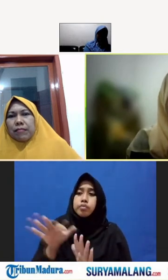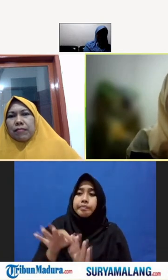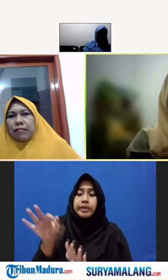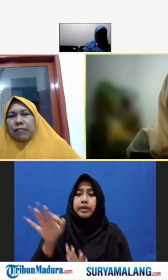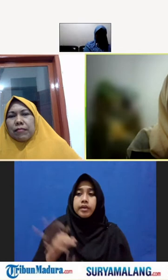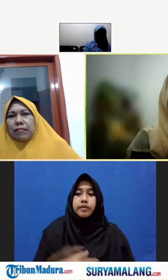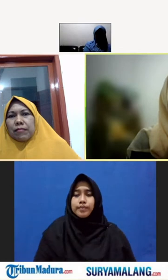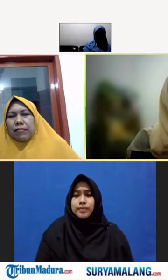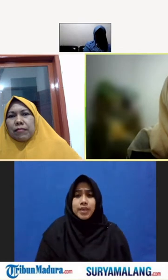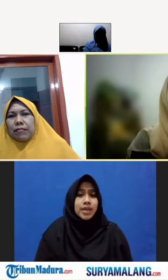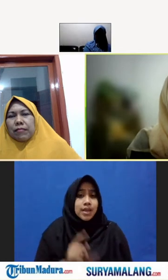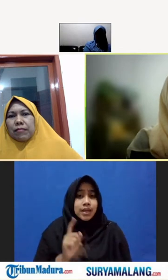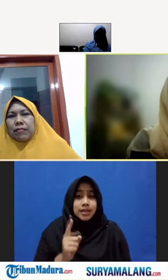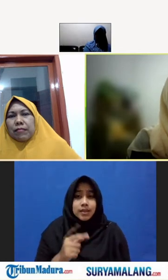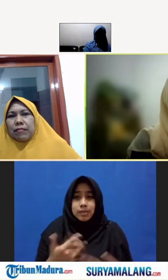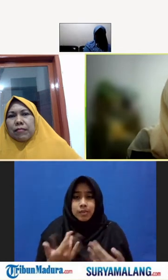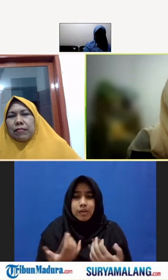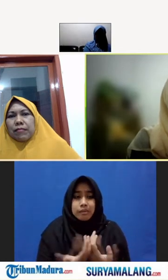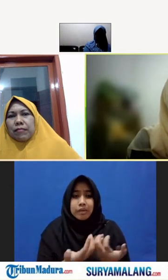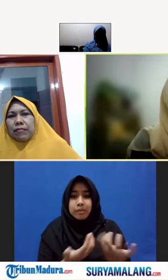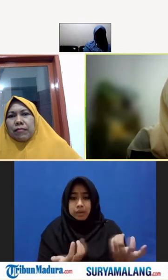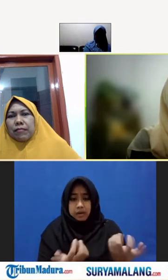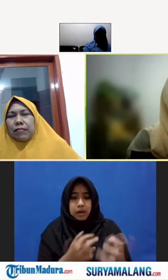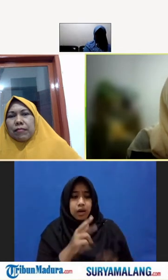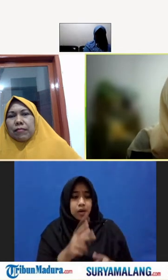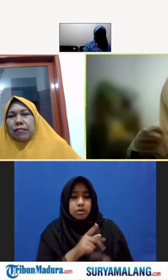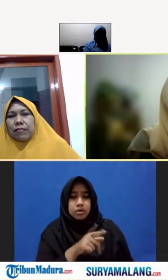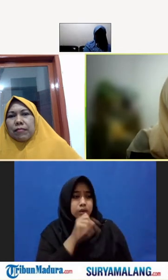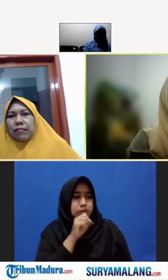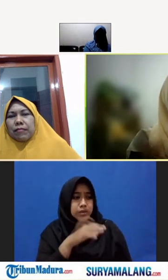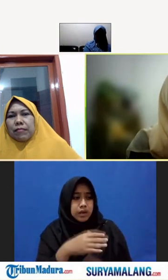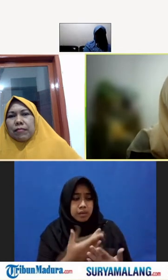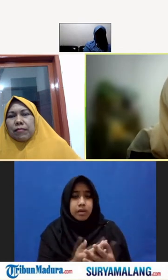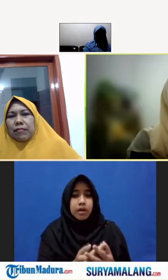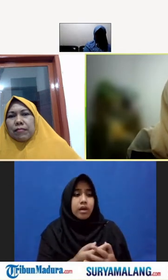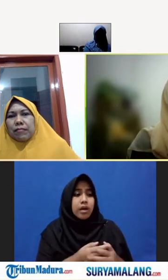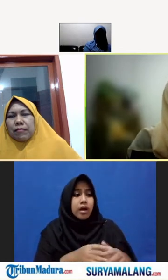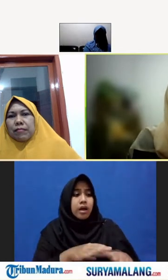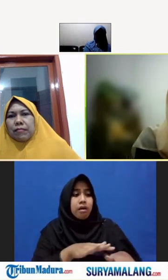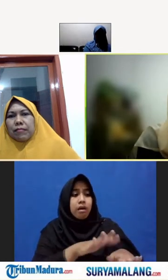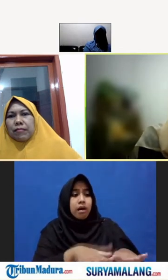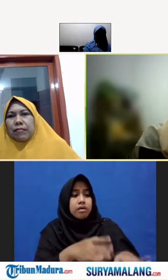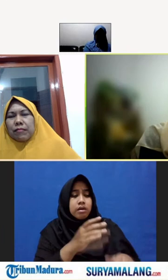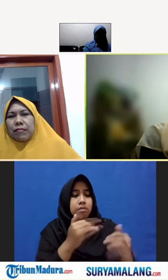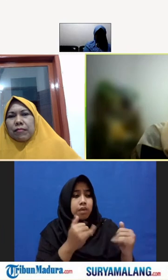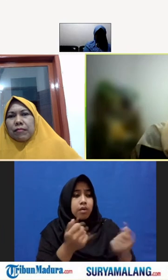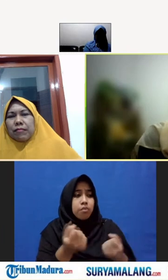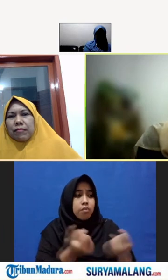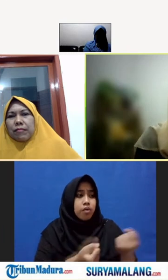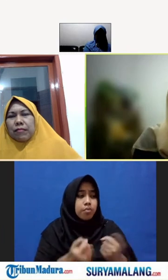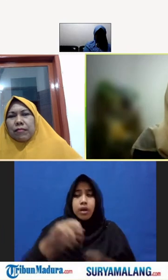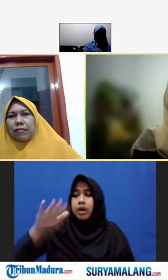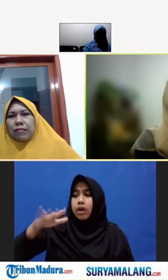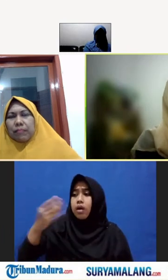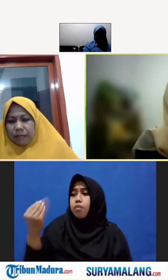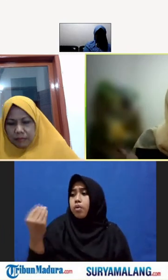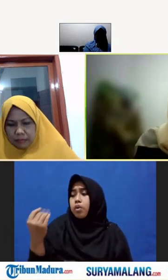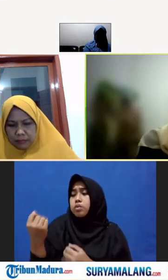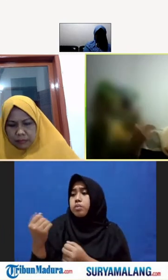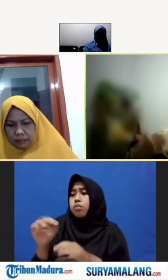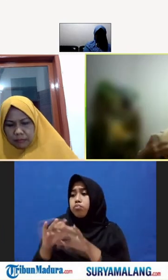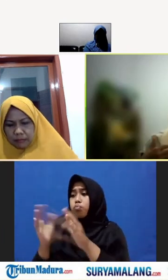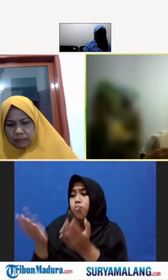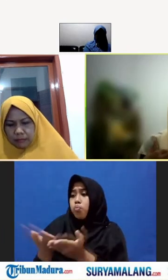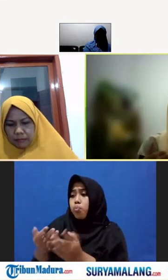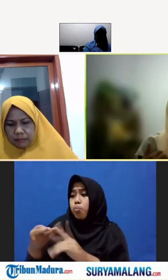Karena akan beda kalau ibu bilang, adek main mobilan, kakak nunggu sambil main boneka ya. Bagi dia kan, ya ini